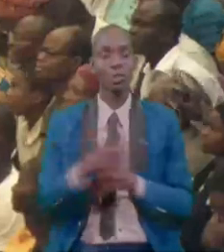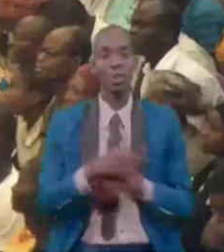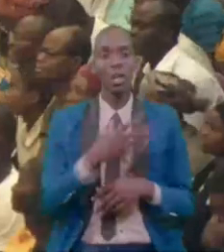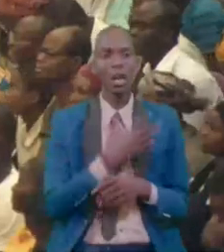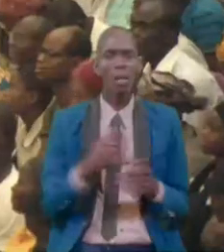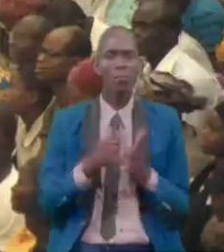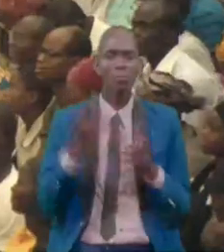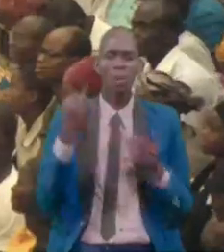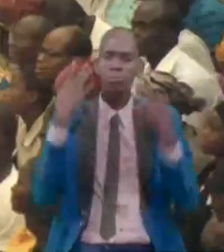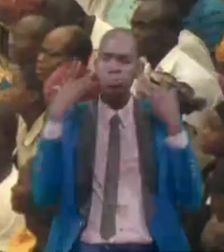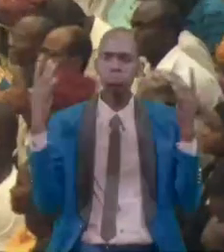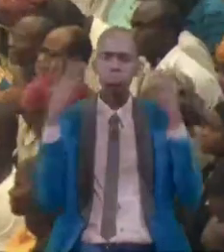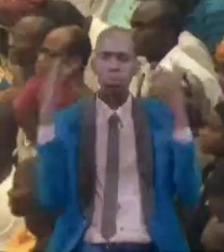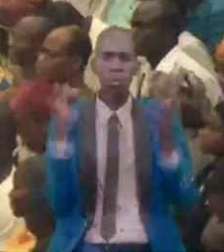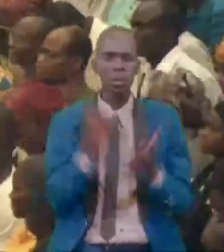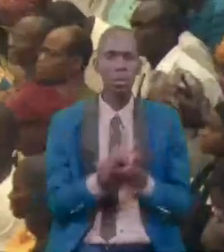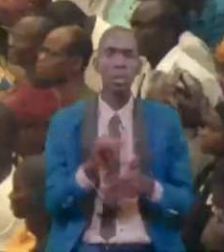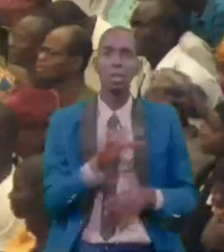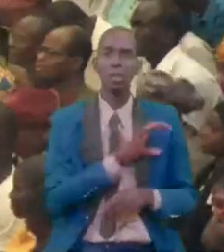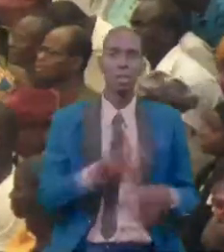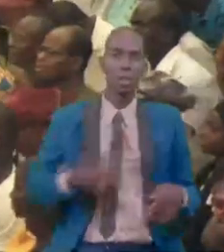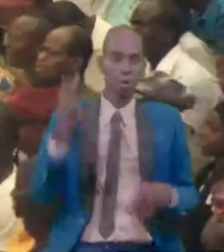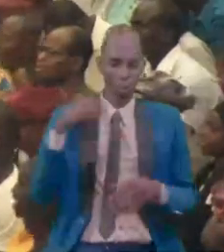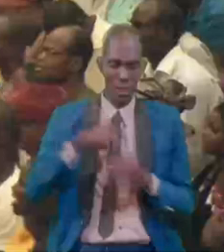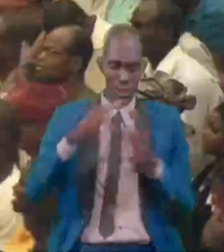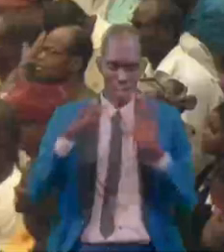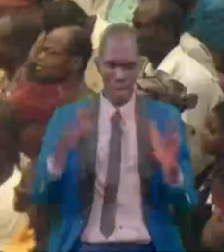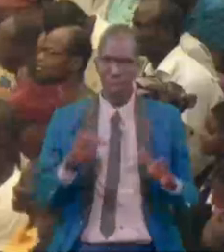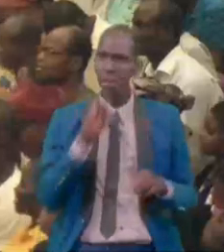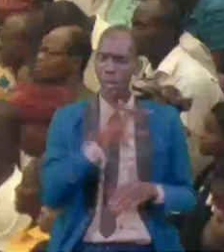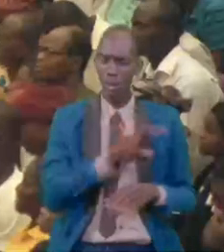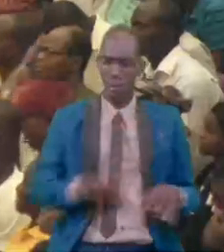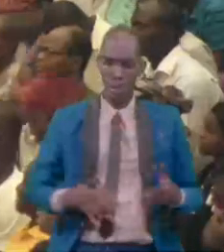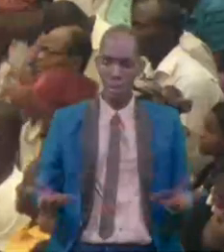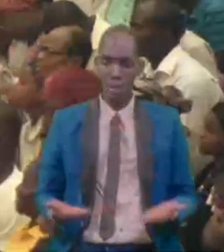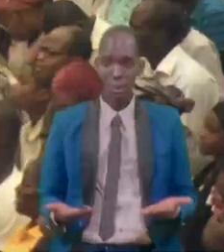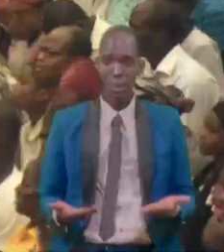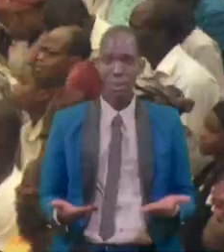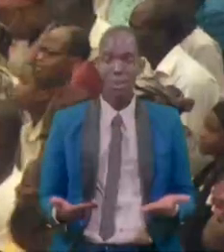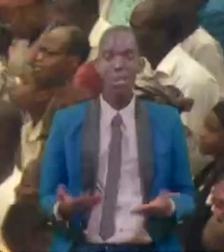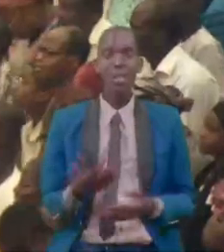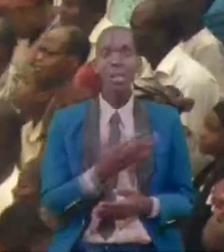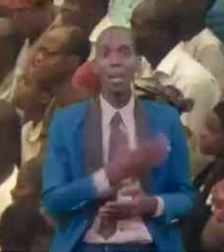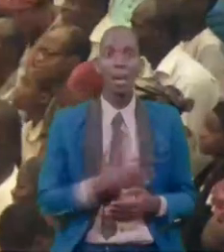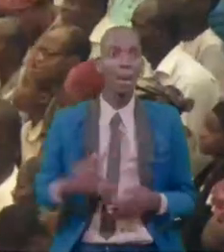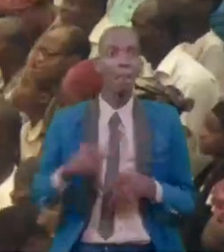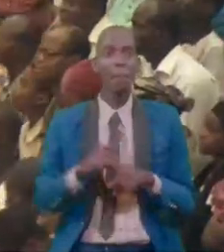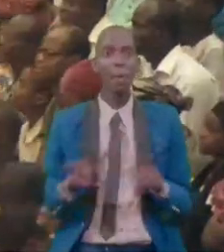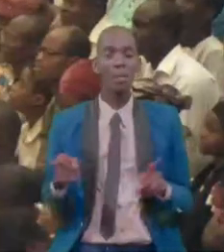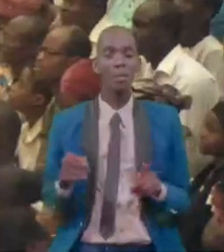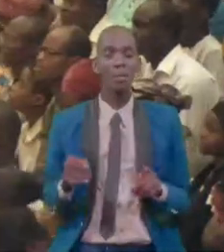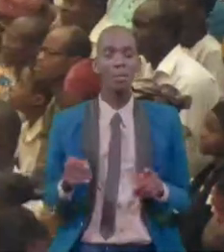Quelques jours après, Jésus revient à Capernaüm. On a appris qu'il était à la maison. Est-ce qu'il est à la maison ce soir? Et